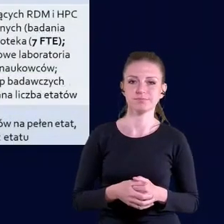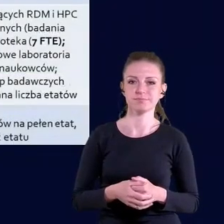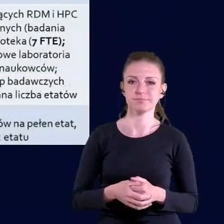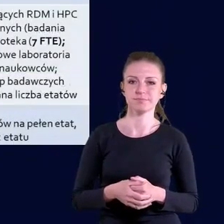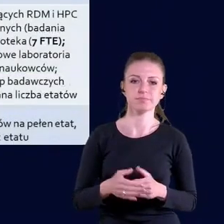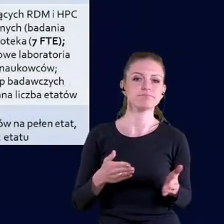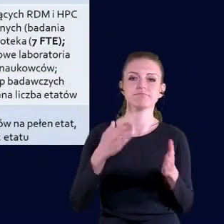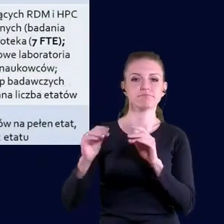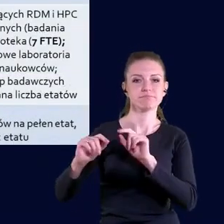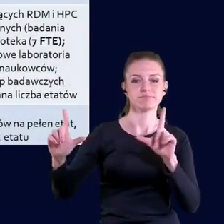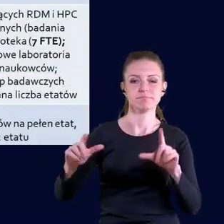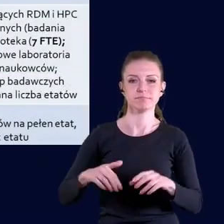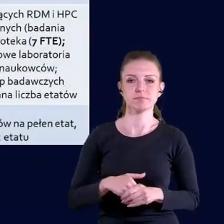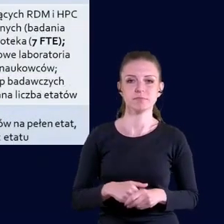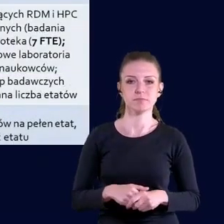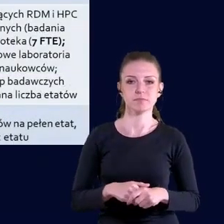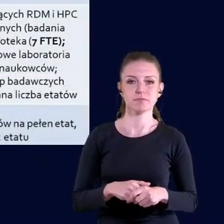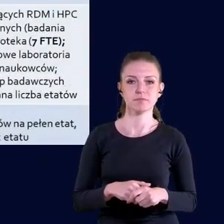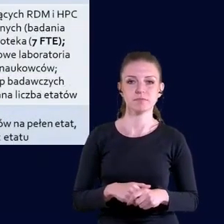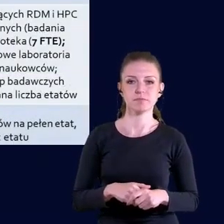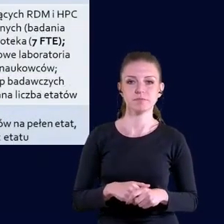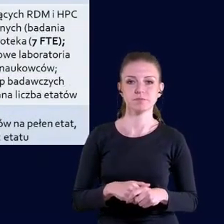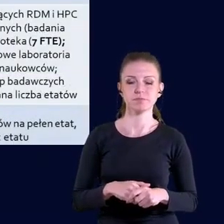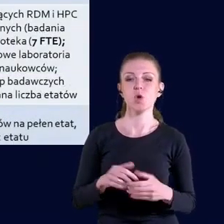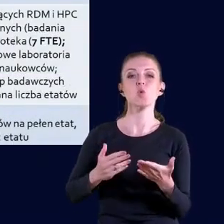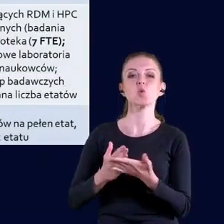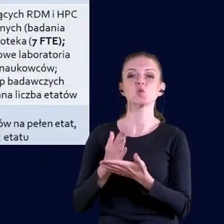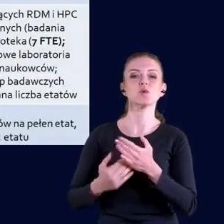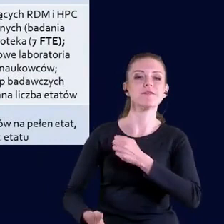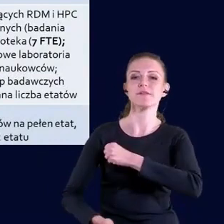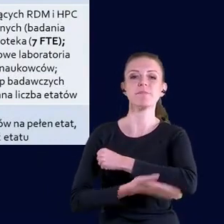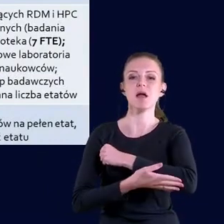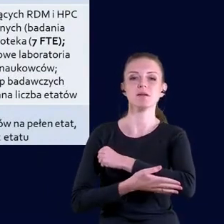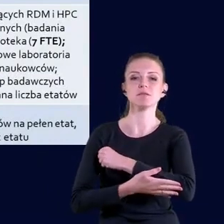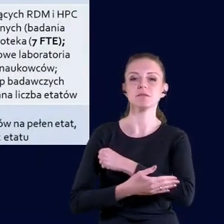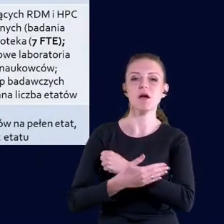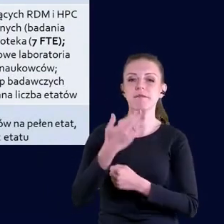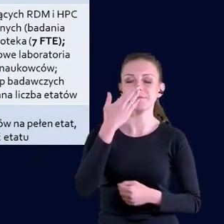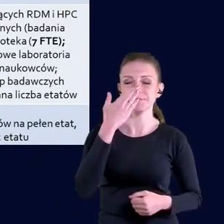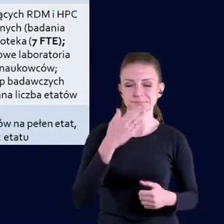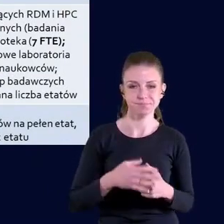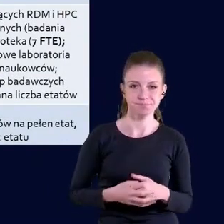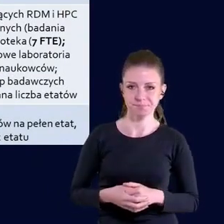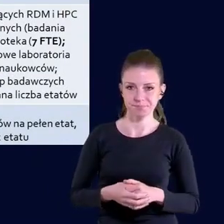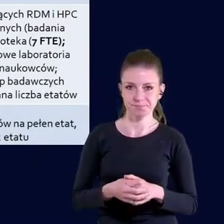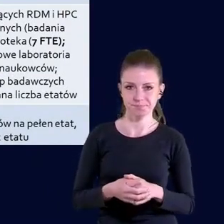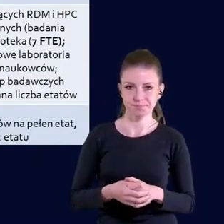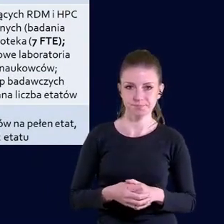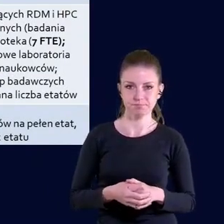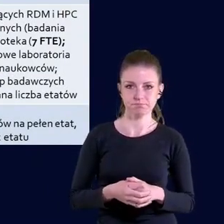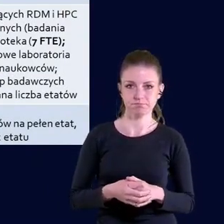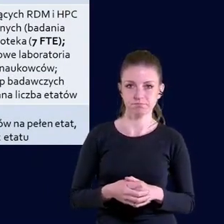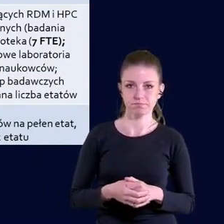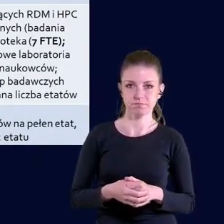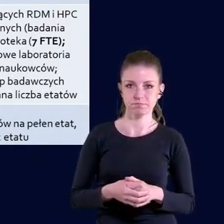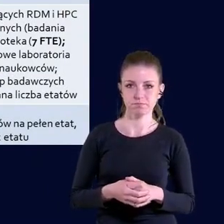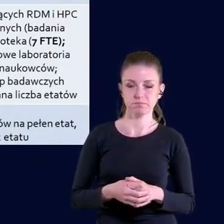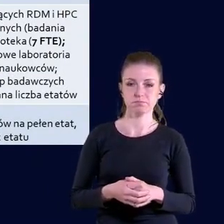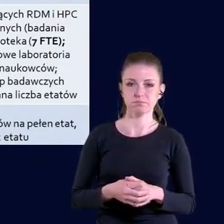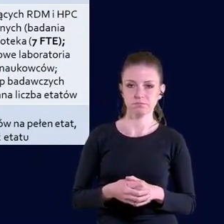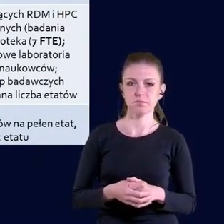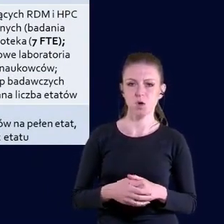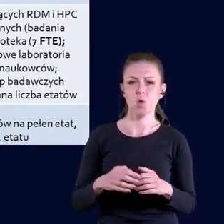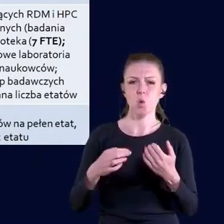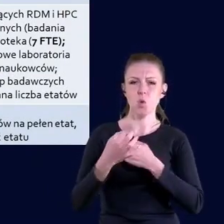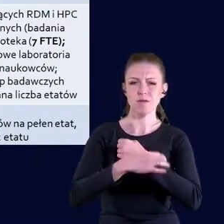poproszę usługi wsparcia w zakresie danych badawczych właściwie prawie na wszystkich uniwersytetach